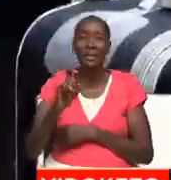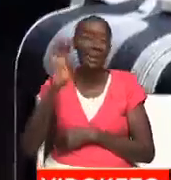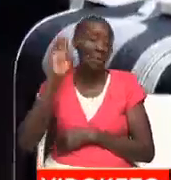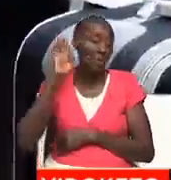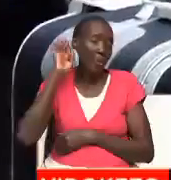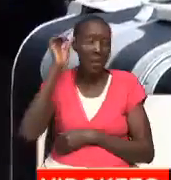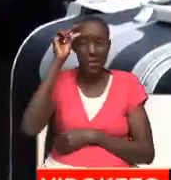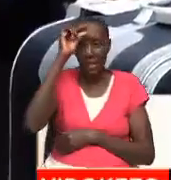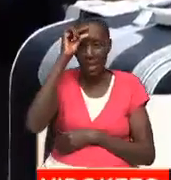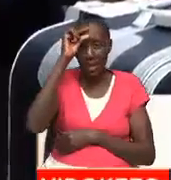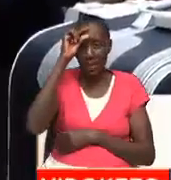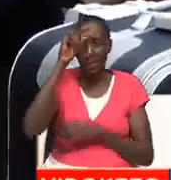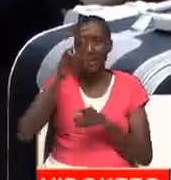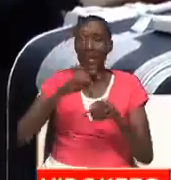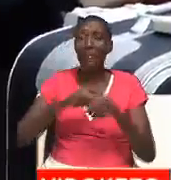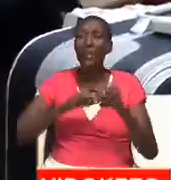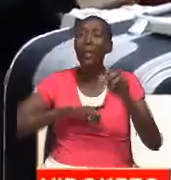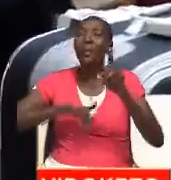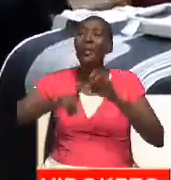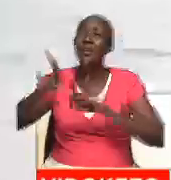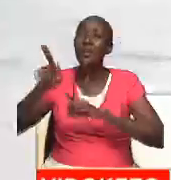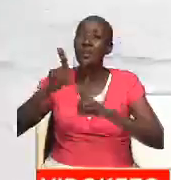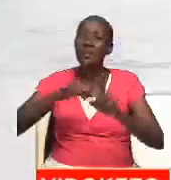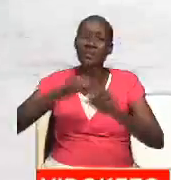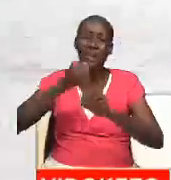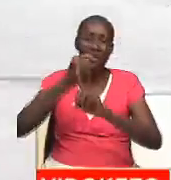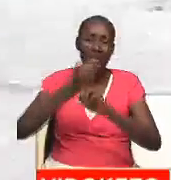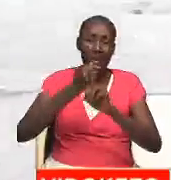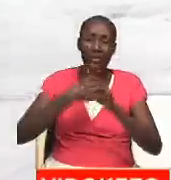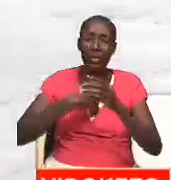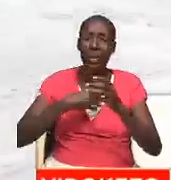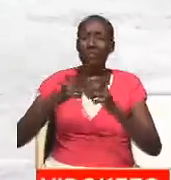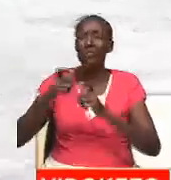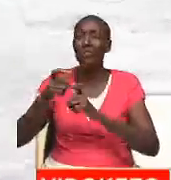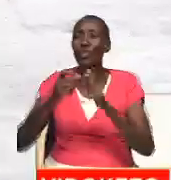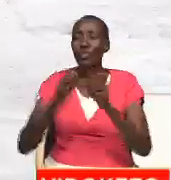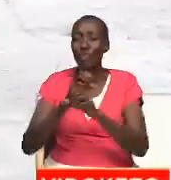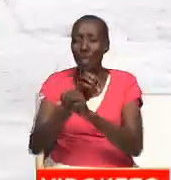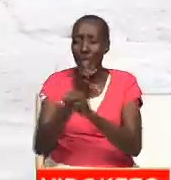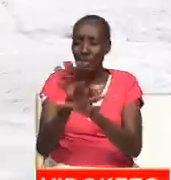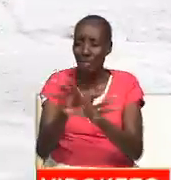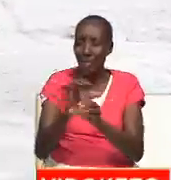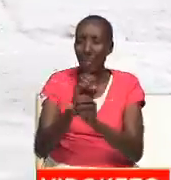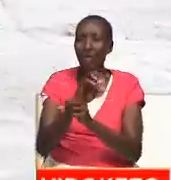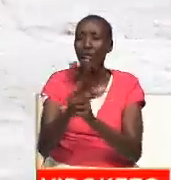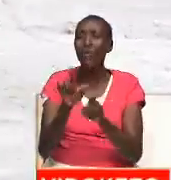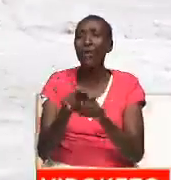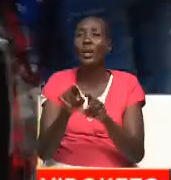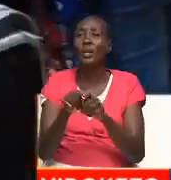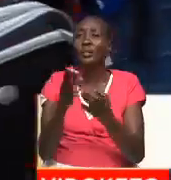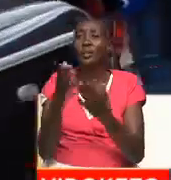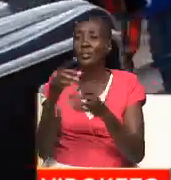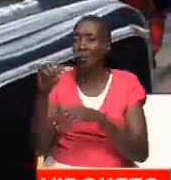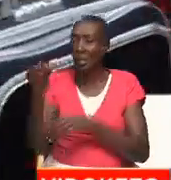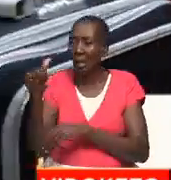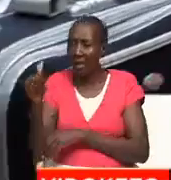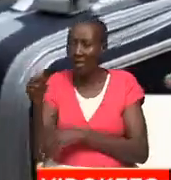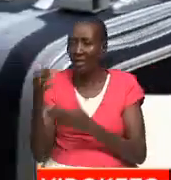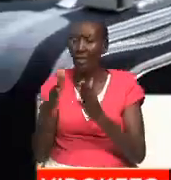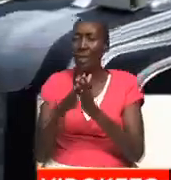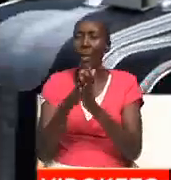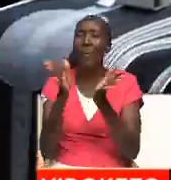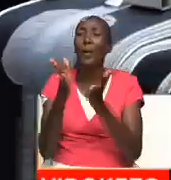sema. Huku sekta uchukuzi kijaribu juu chini kuzuia maambukizi ya virusi vya corona, kuna baadhi ya wahudumu wa magari ya